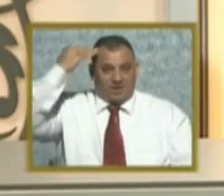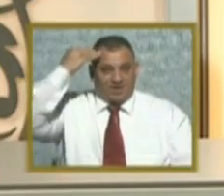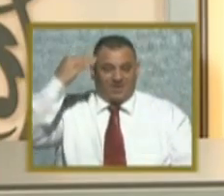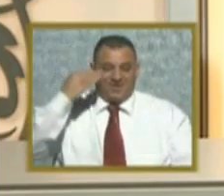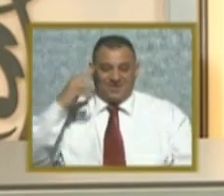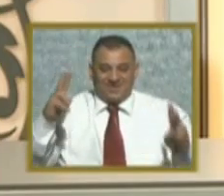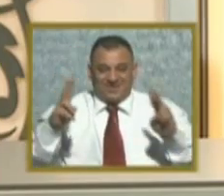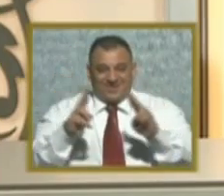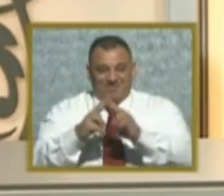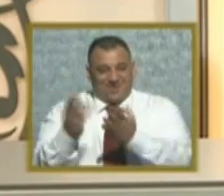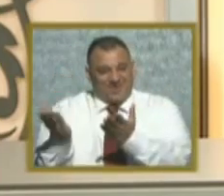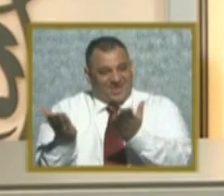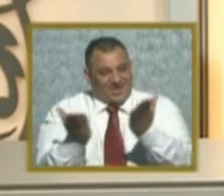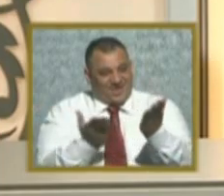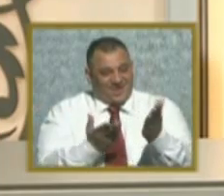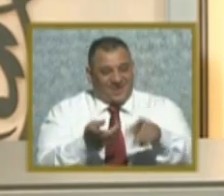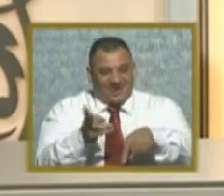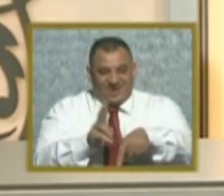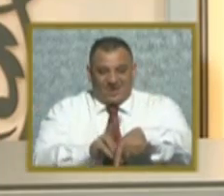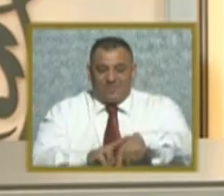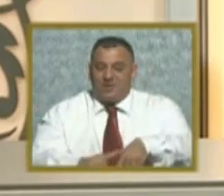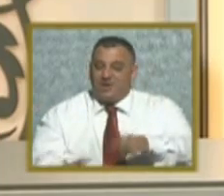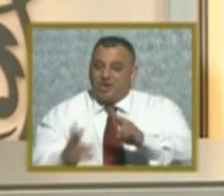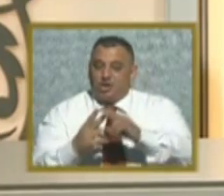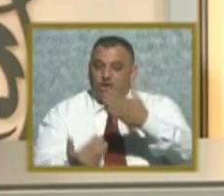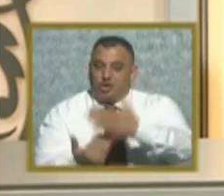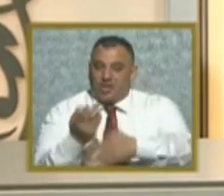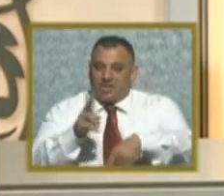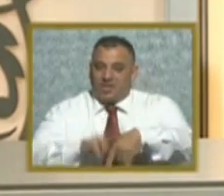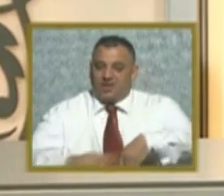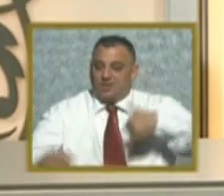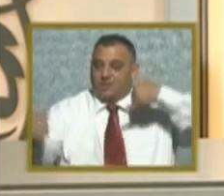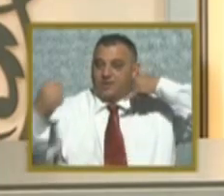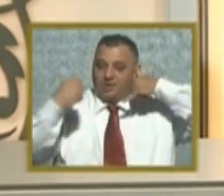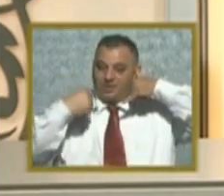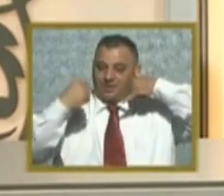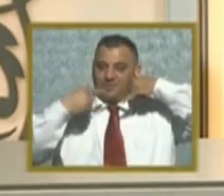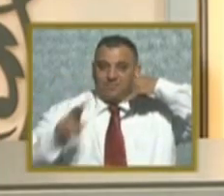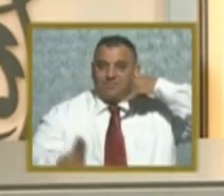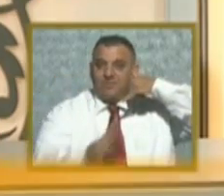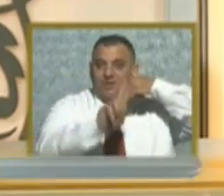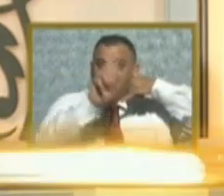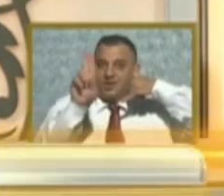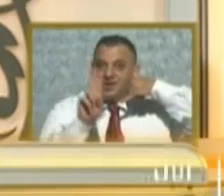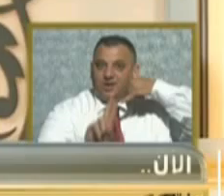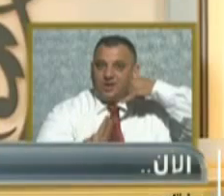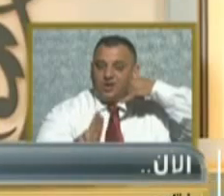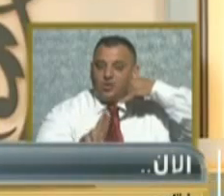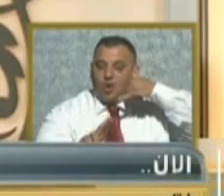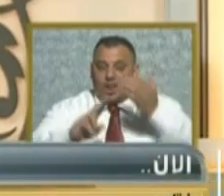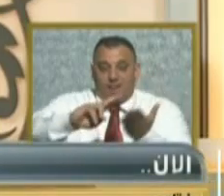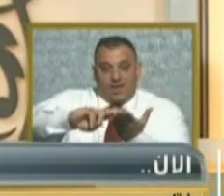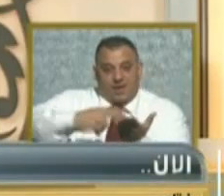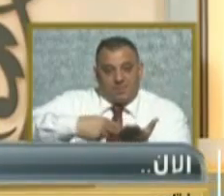الإخوة المشاهدون والمشاهدات إلى هذا اللقاء المتجدد من برنامجكم، والذي نستقبل فيه اتصالاتكم واستفساراتكم